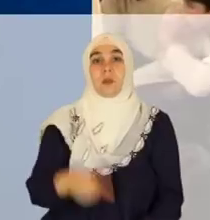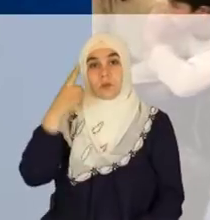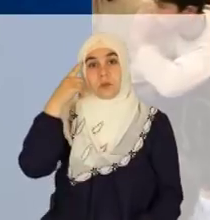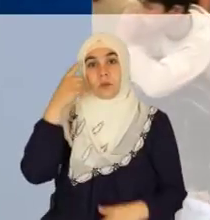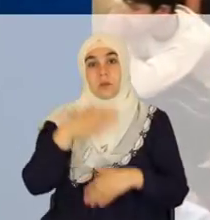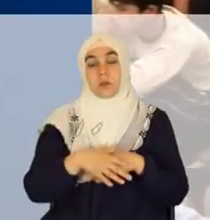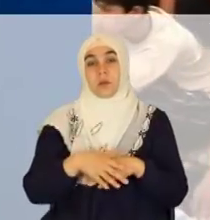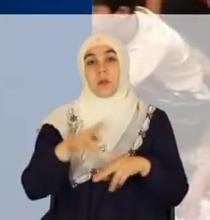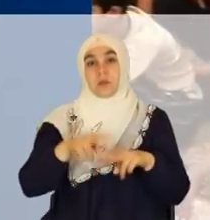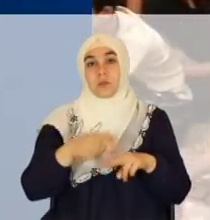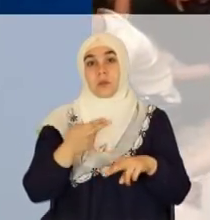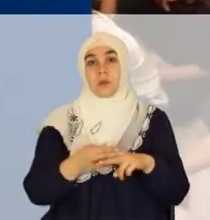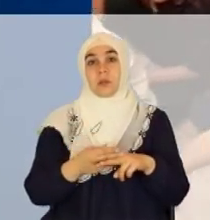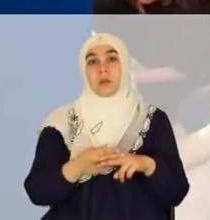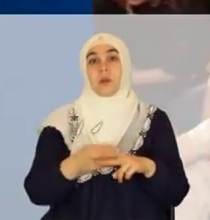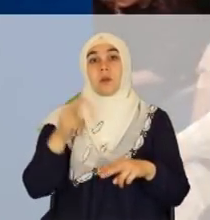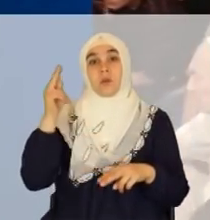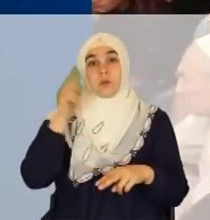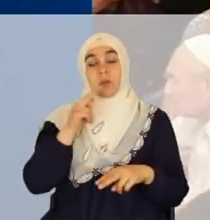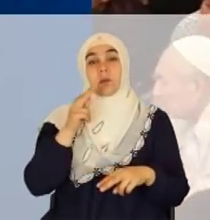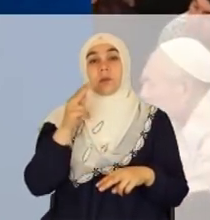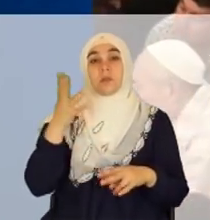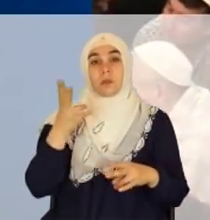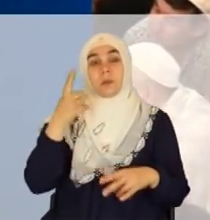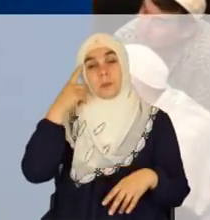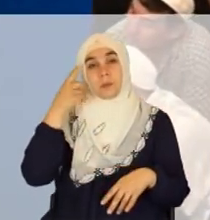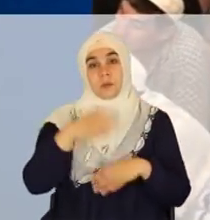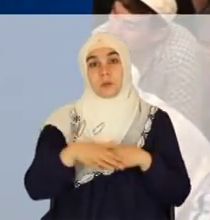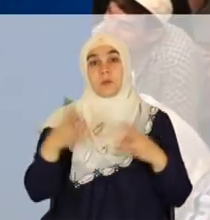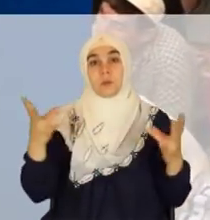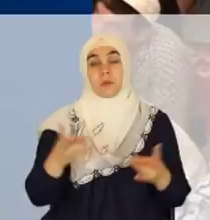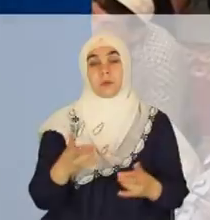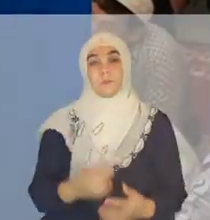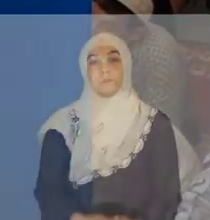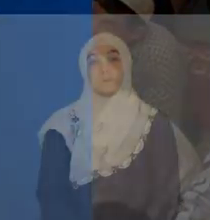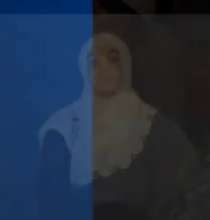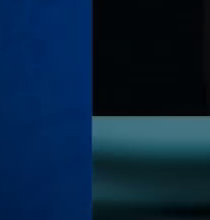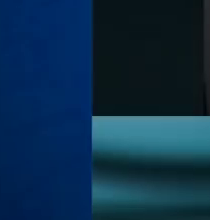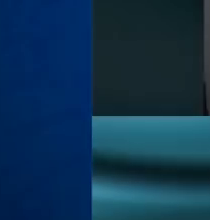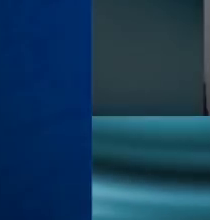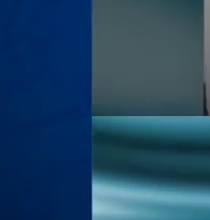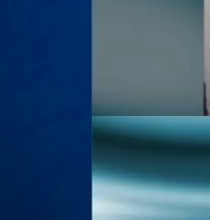Tushunarlimi? Ana shu, demak, narsani, qoidani bilib olishimiz kerak bo'ladi.